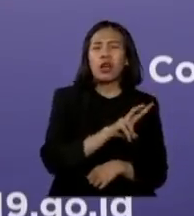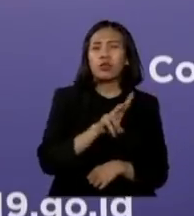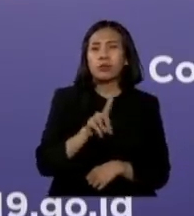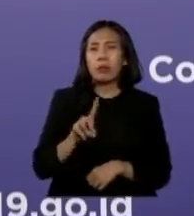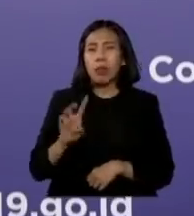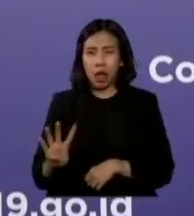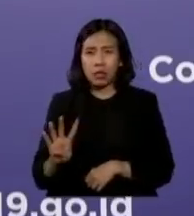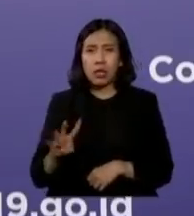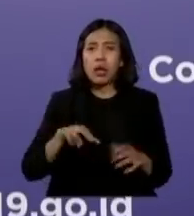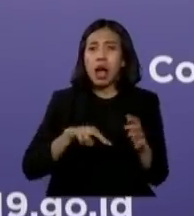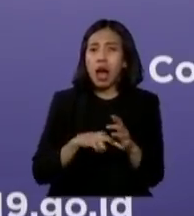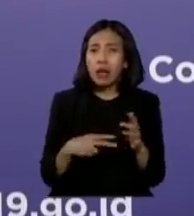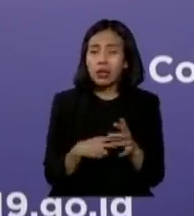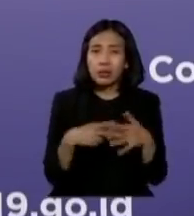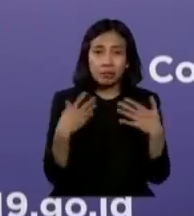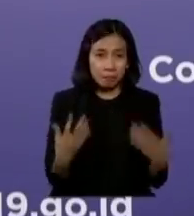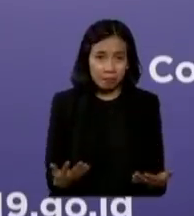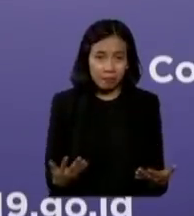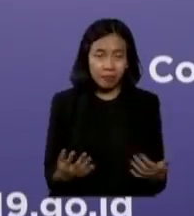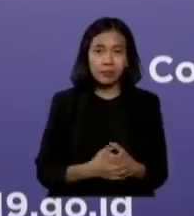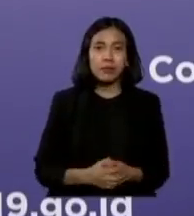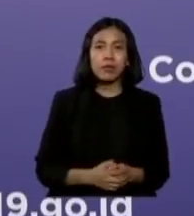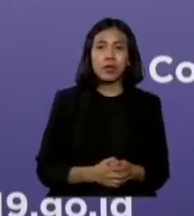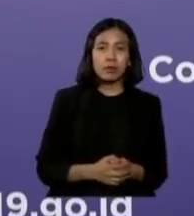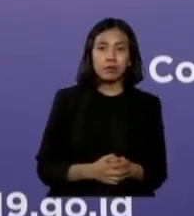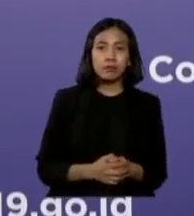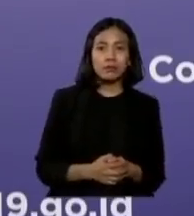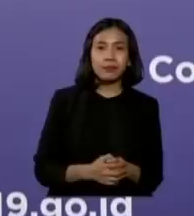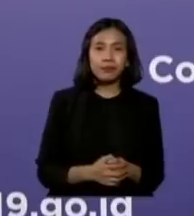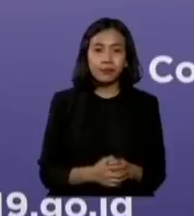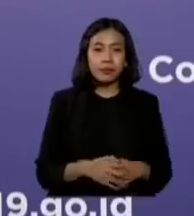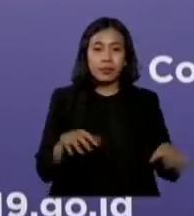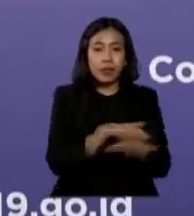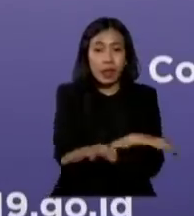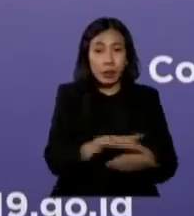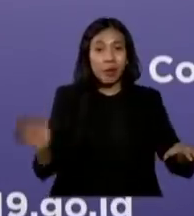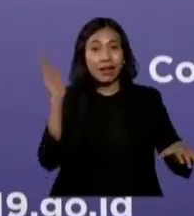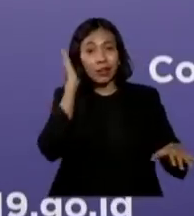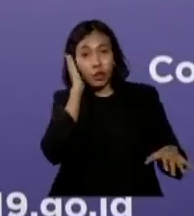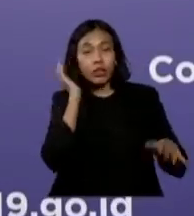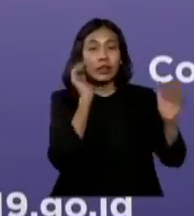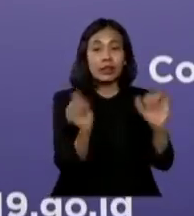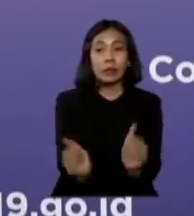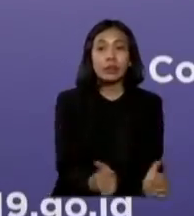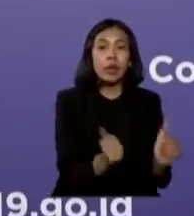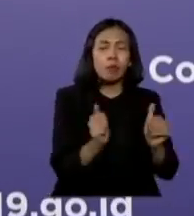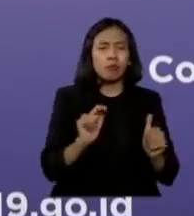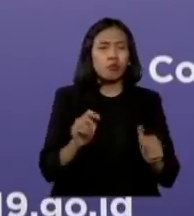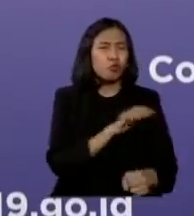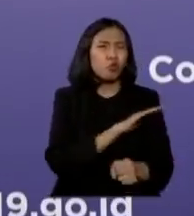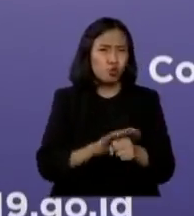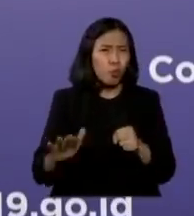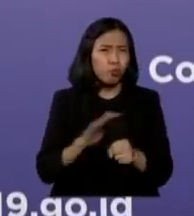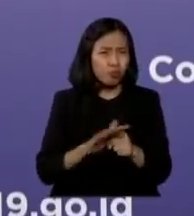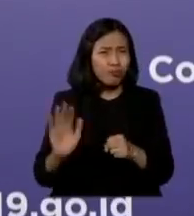tidur artinya pada posisi seperti ini secara keseluruhan maka posisi tempat tidur yang disiapkan masih cukup